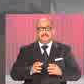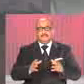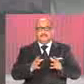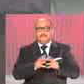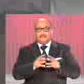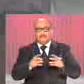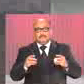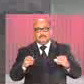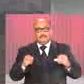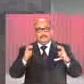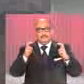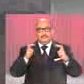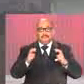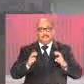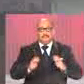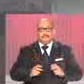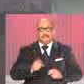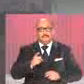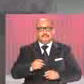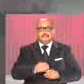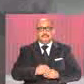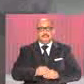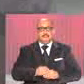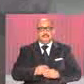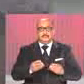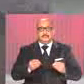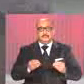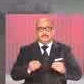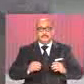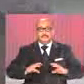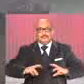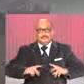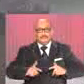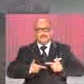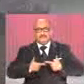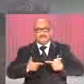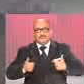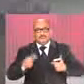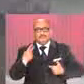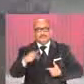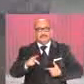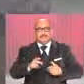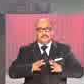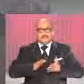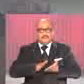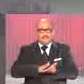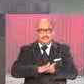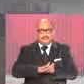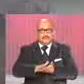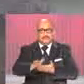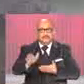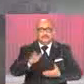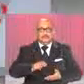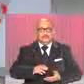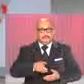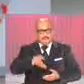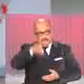ومبان ومركبات ومعدات ومخبأ للأسلحة بالقرب من مدن تاجي والفلوجة والموصل.